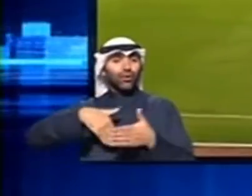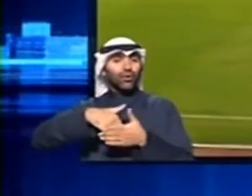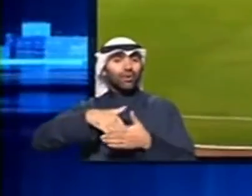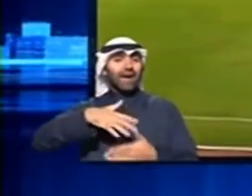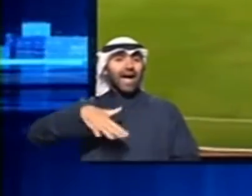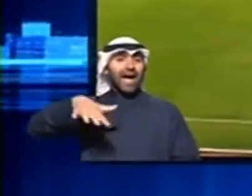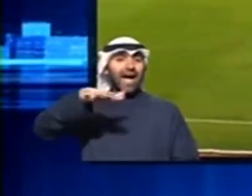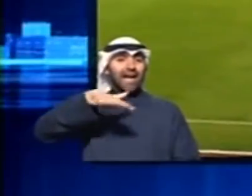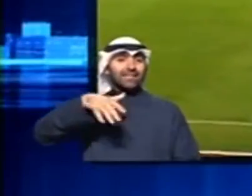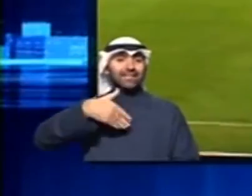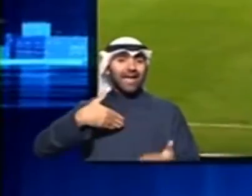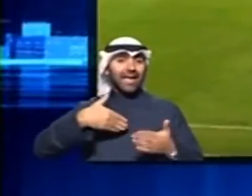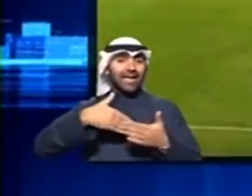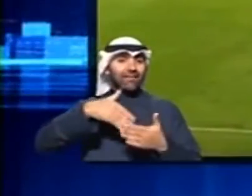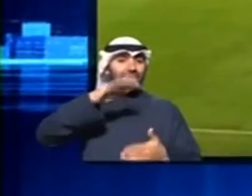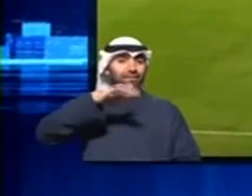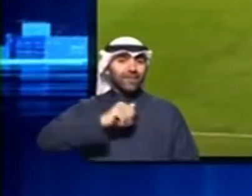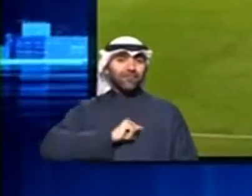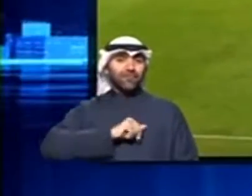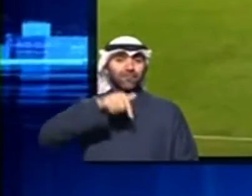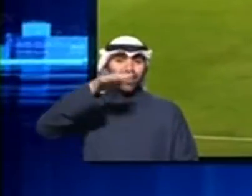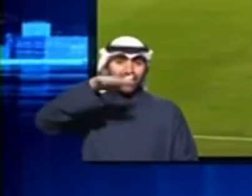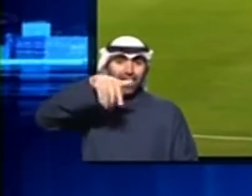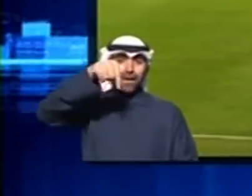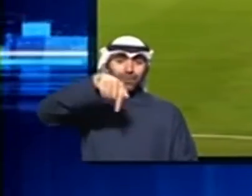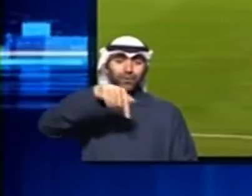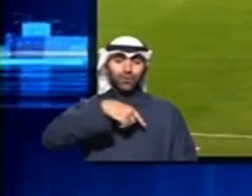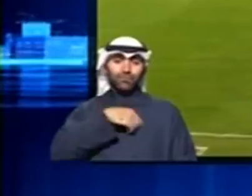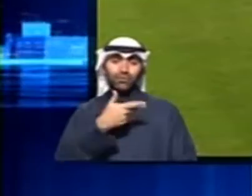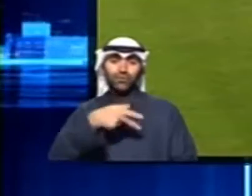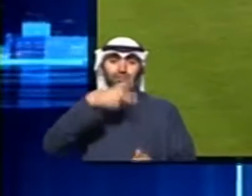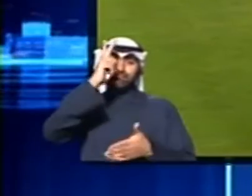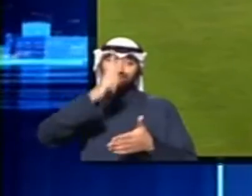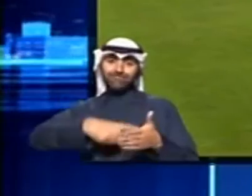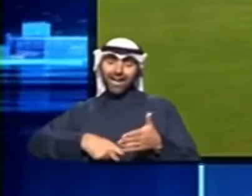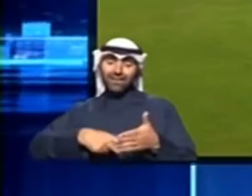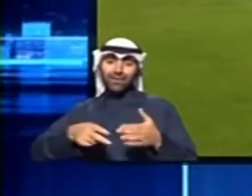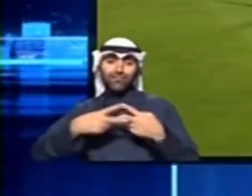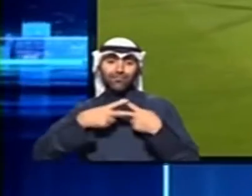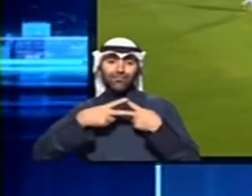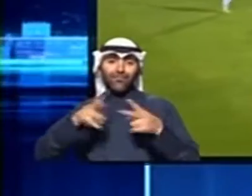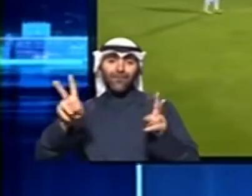للشباب. فلهذا اضطرينا بان ناخذ قرار مبدئي